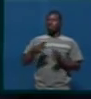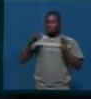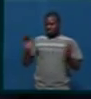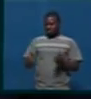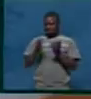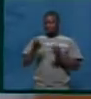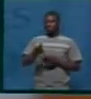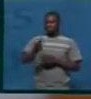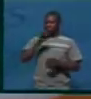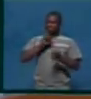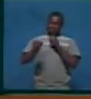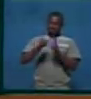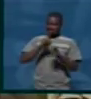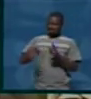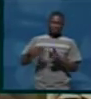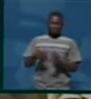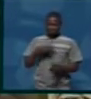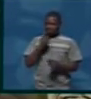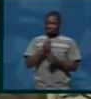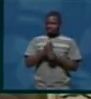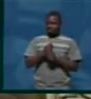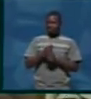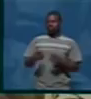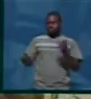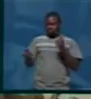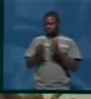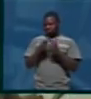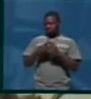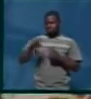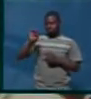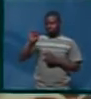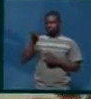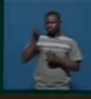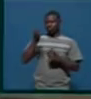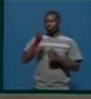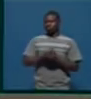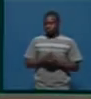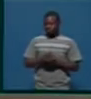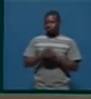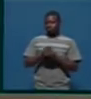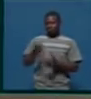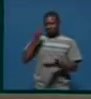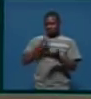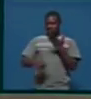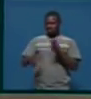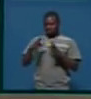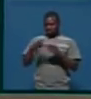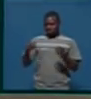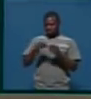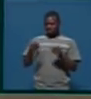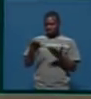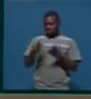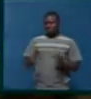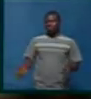parrainer cette activité. La 2e édition de la foire de valorisation des déchets plastiques regroupe environ 70